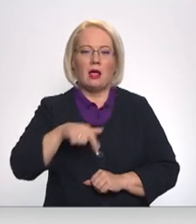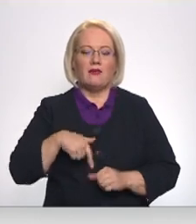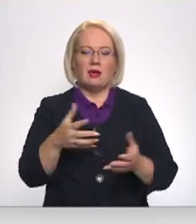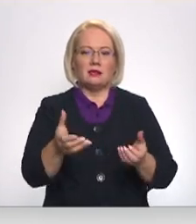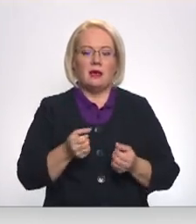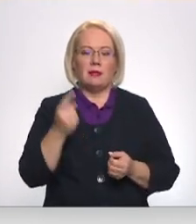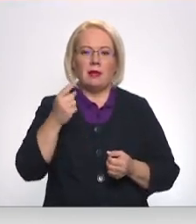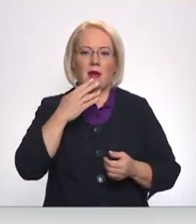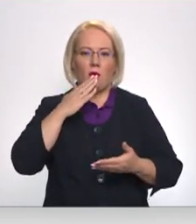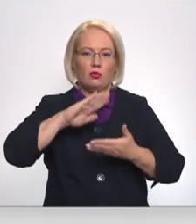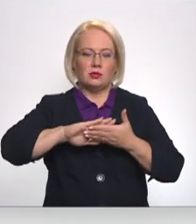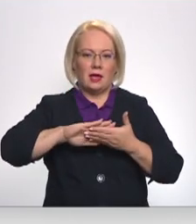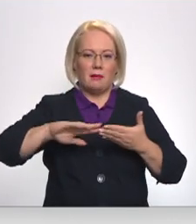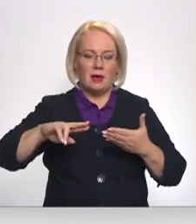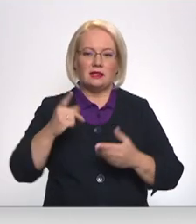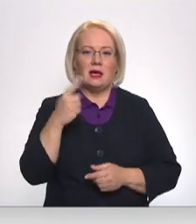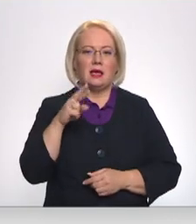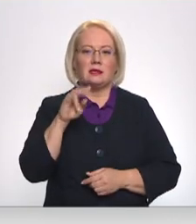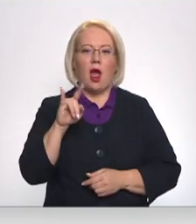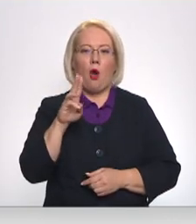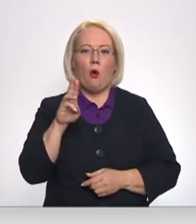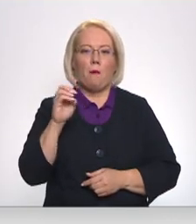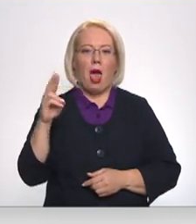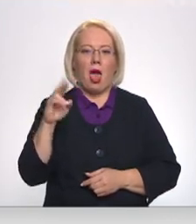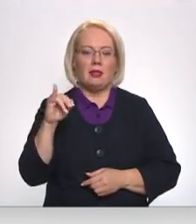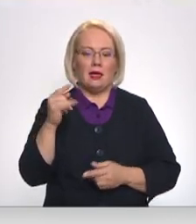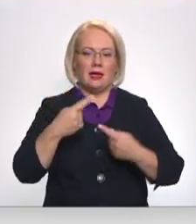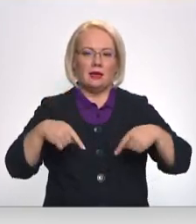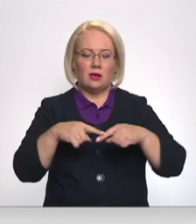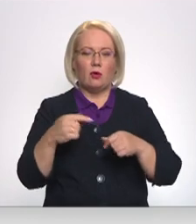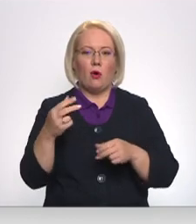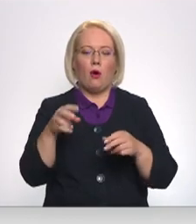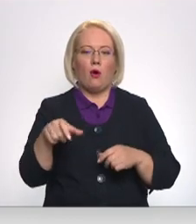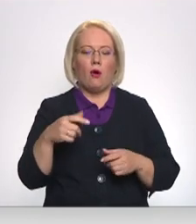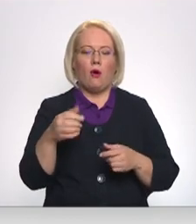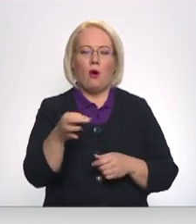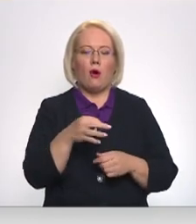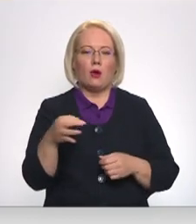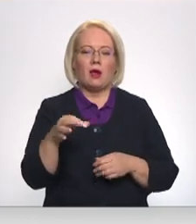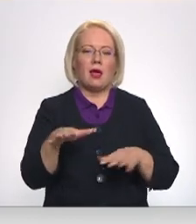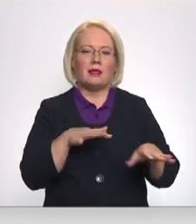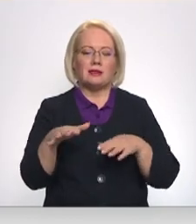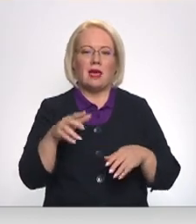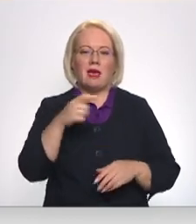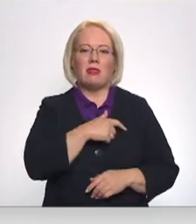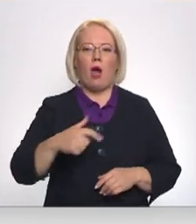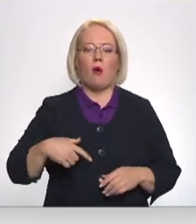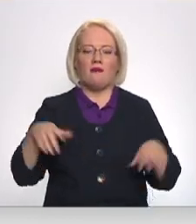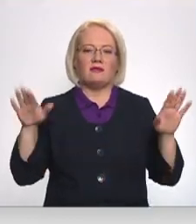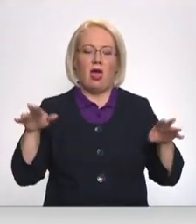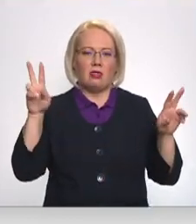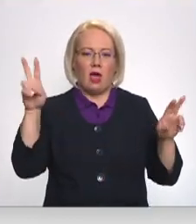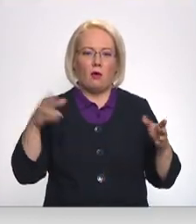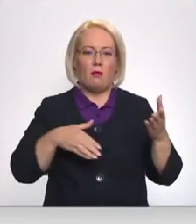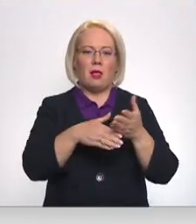tikai uzlīmes. Straumēnu iecirkņiem, ko organizēja Daugavas Vanagu fonda aktīvisti, izpalīdzēja briti.